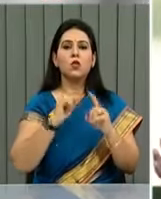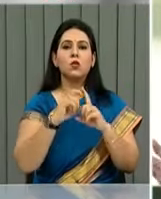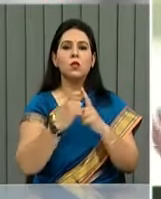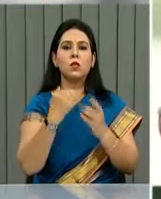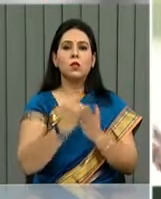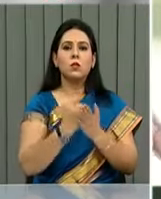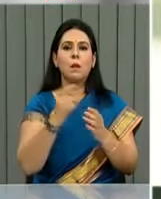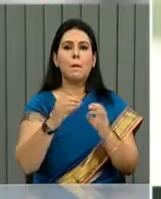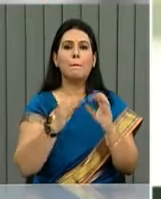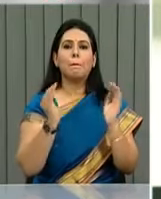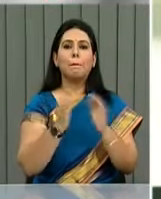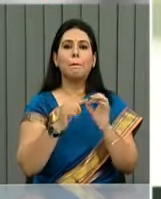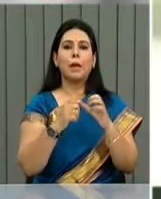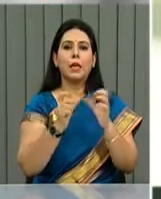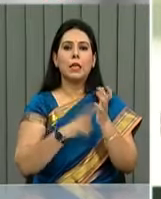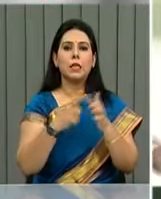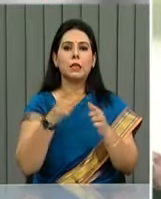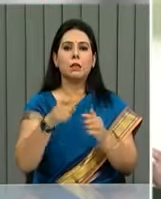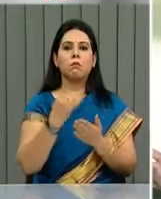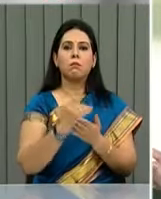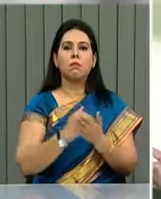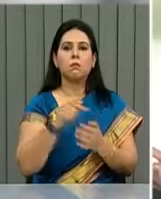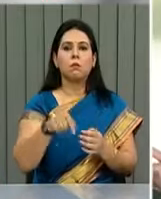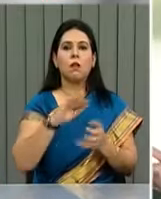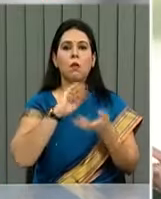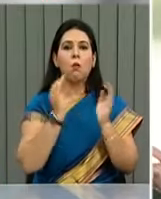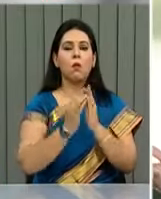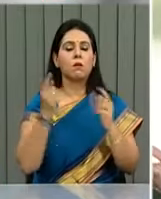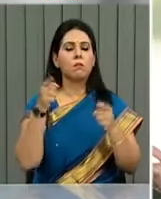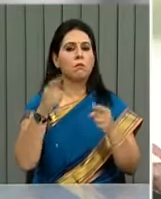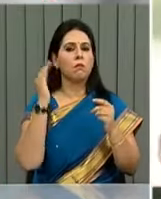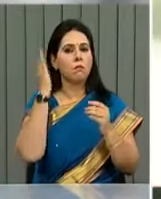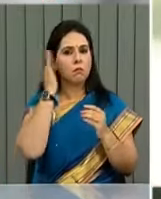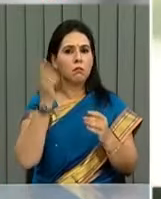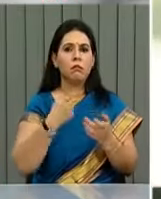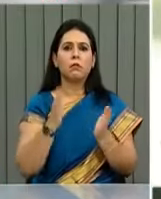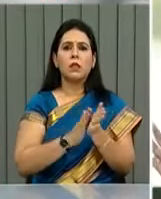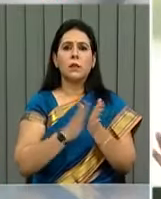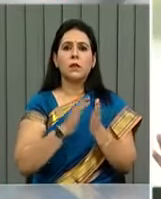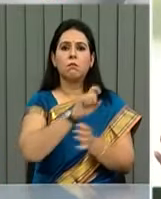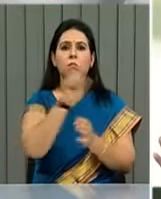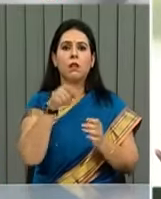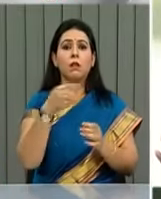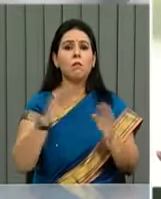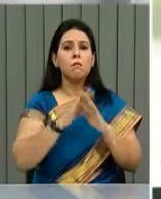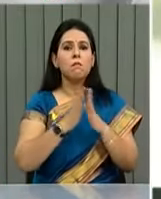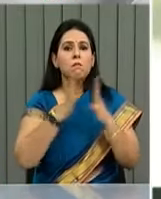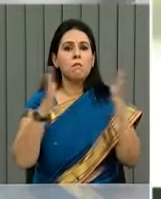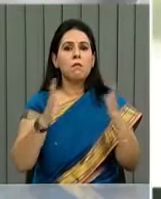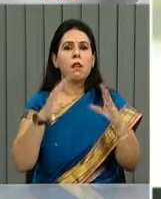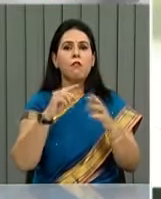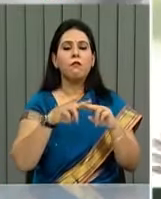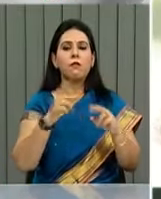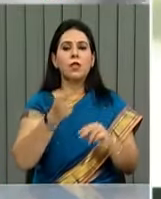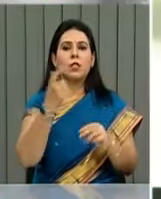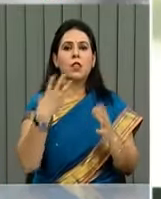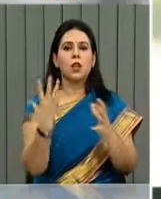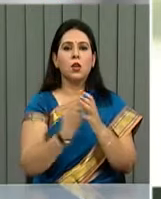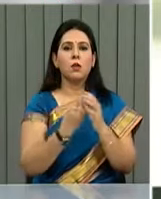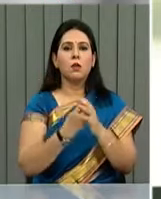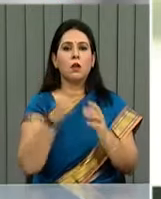का ये एक हिस्सा बन गया और पूरा विश्व इसकी सराहना कर रहा है कि इतनी बड़ी फाइनेंशियल इंक्लूजन की योजना पूरी दुनिया में आज